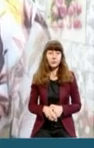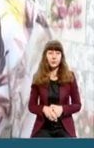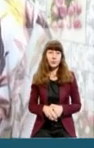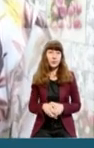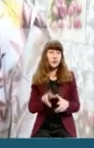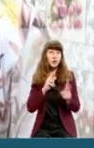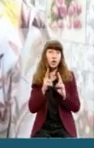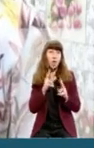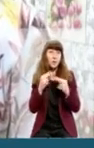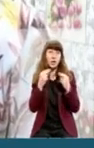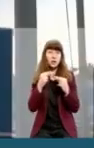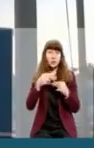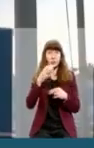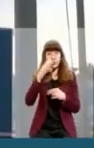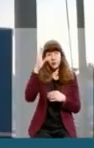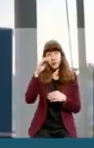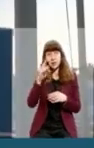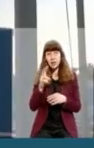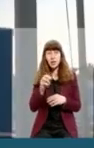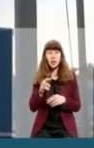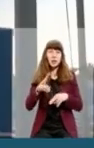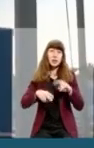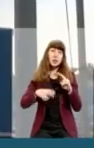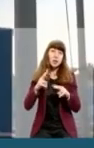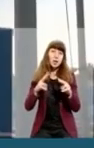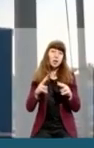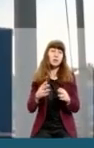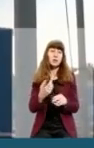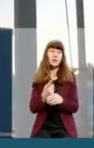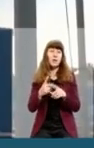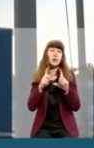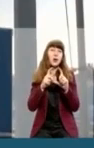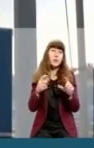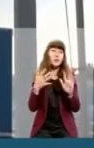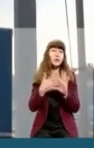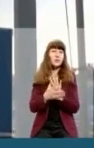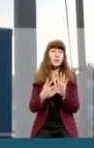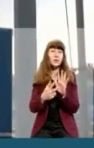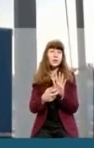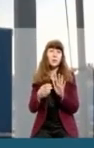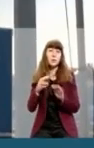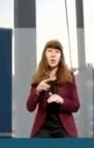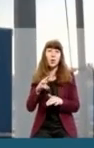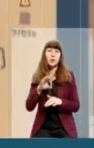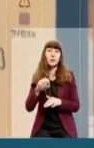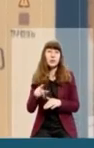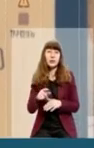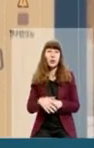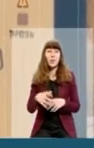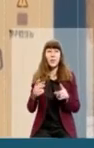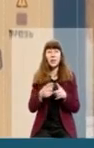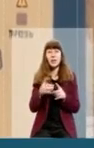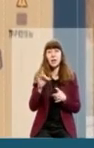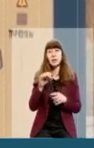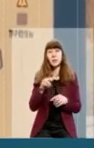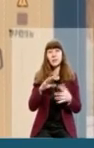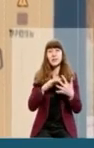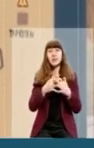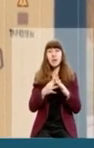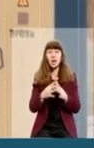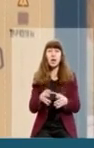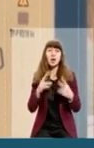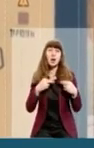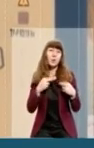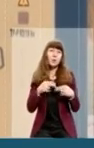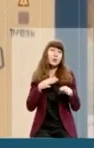претензии к качеству воды нету на строительство данного объекта было потрачено 800 миллионов тенге по словам Акима сельского